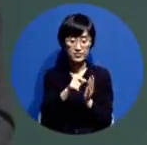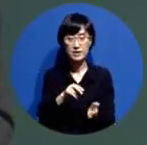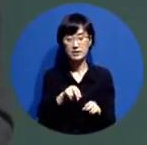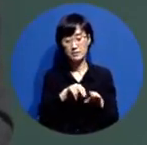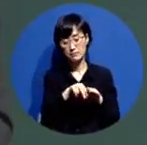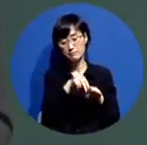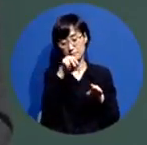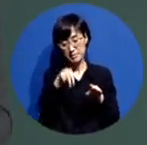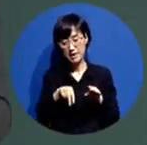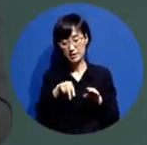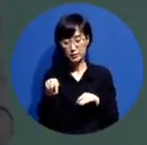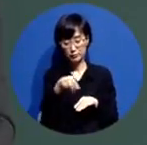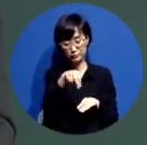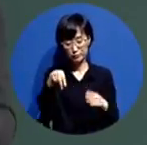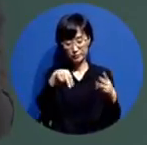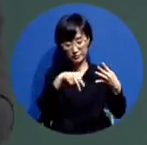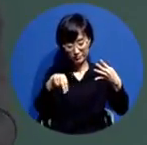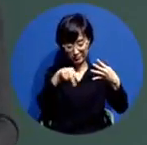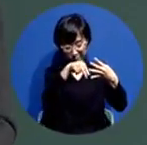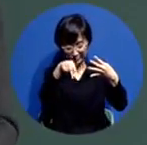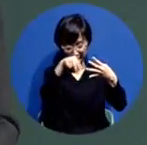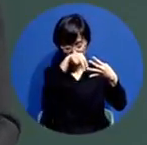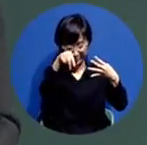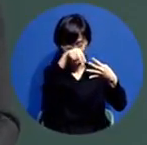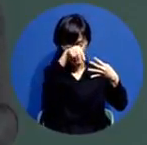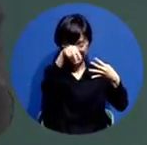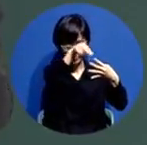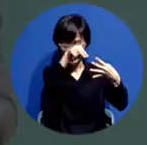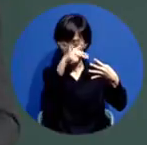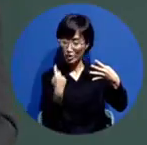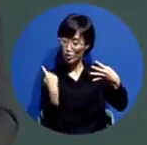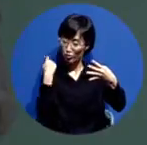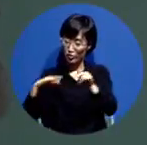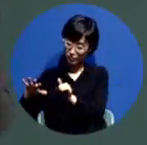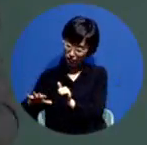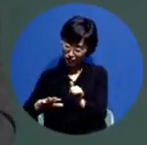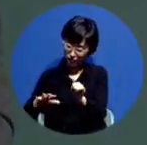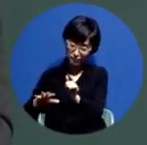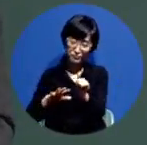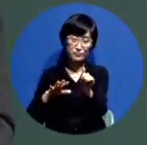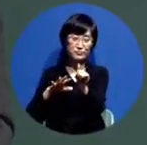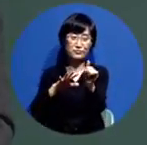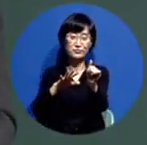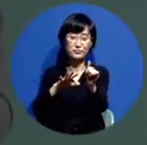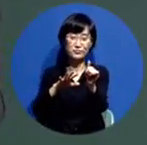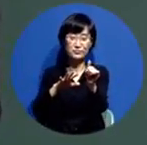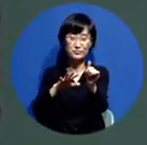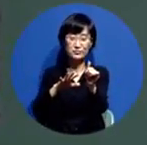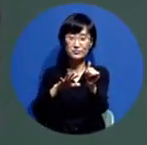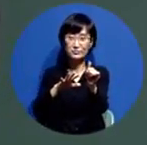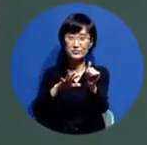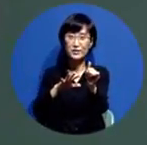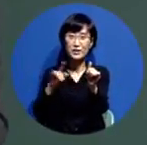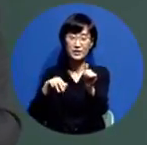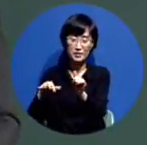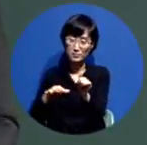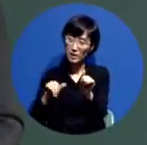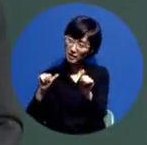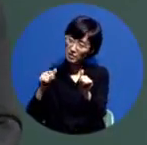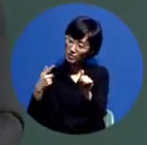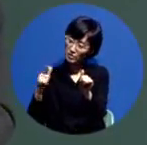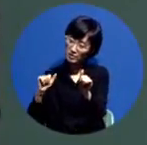我是最先下车之后然后上他家去. 뒤따라오던 우리 배웅민 목사, 이동희 목사, 우리 최종사, 뭐 김종사, 뭐 각 한 다섯 여섯